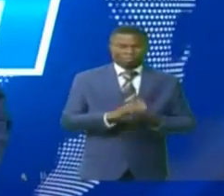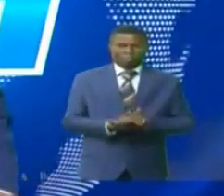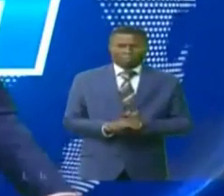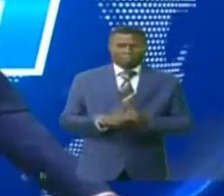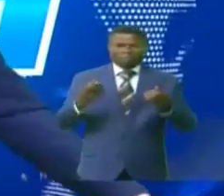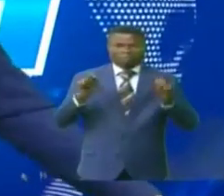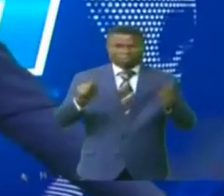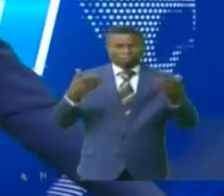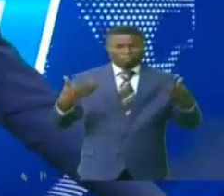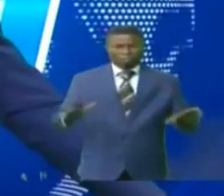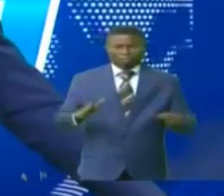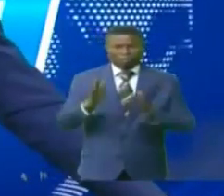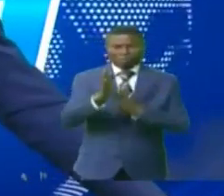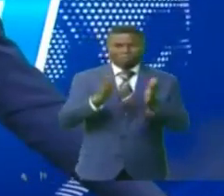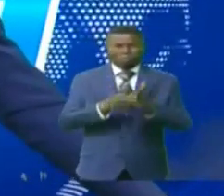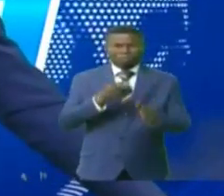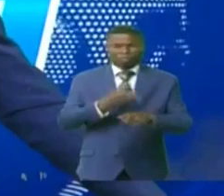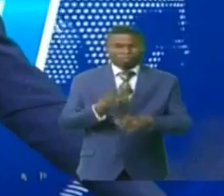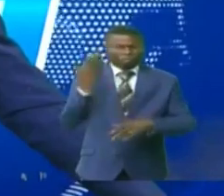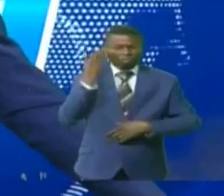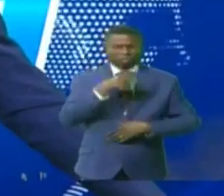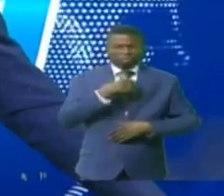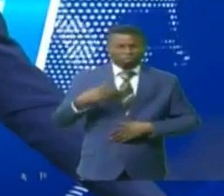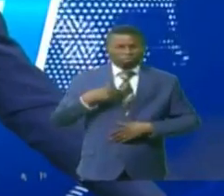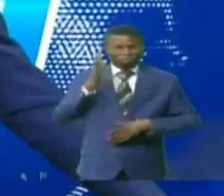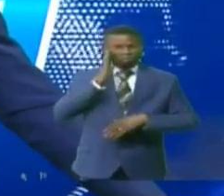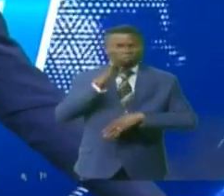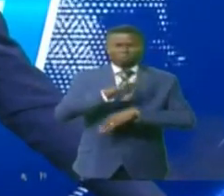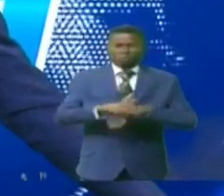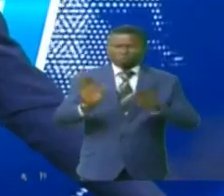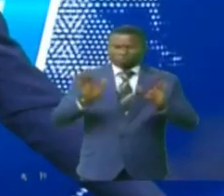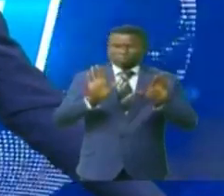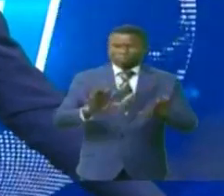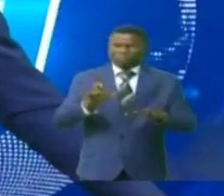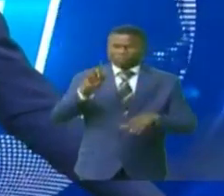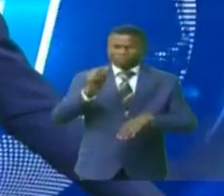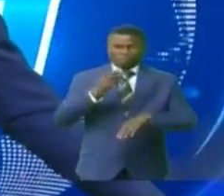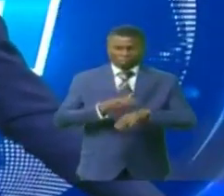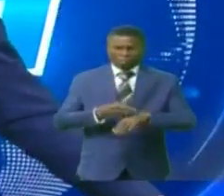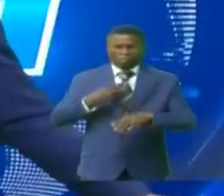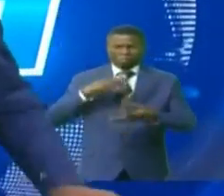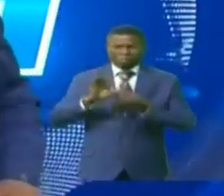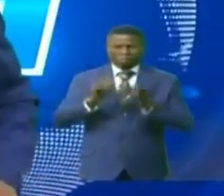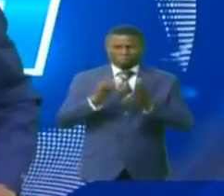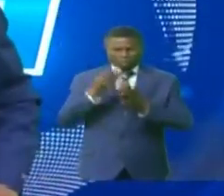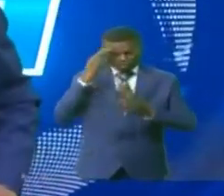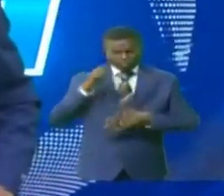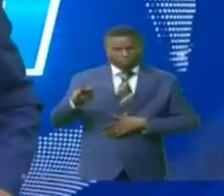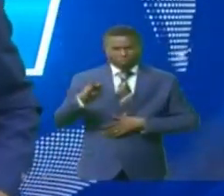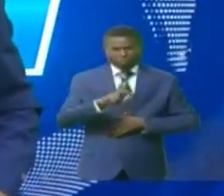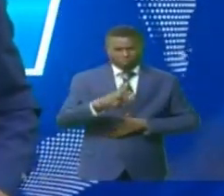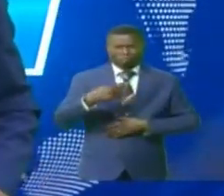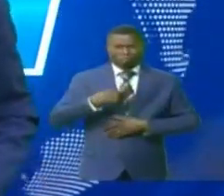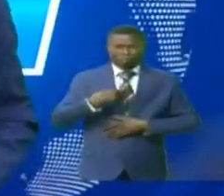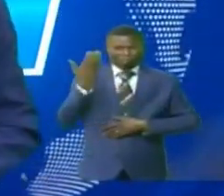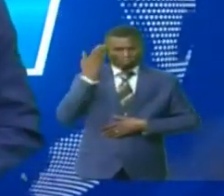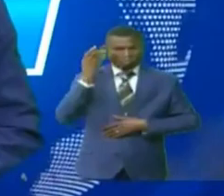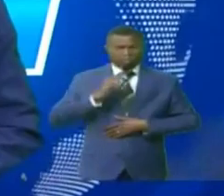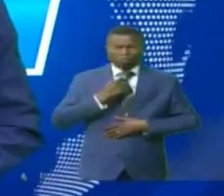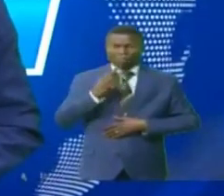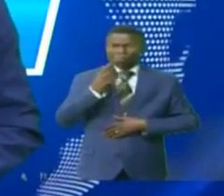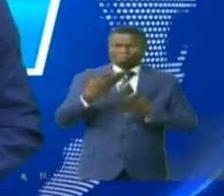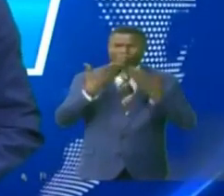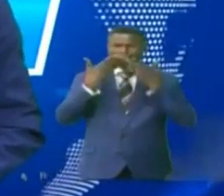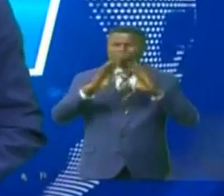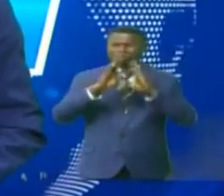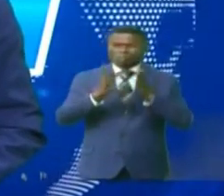C'est fini pour ce journal de 19h. Mesdames et messieurs, ce journal a connu le concours rédactionnel des Merveilles